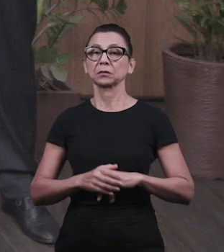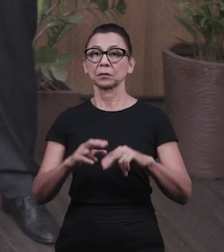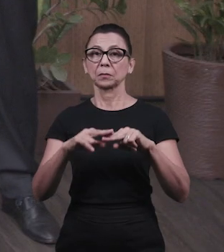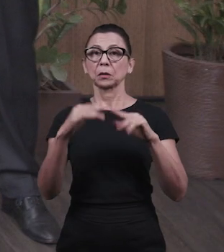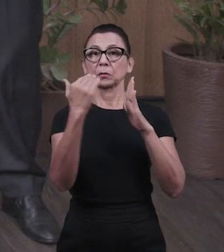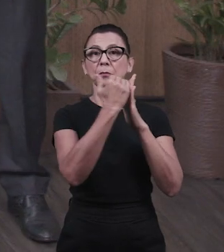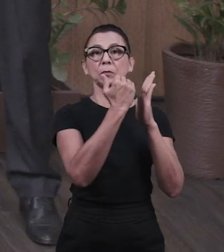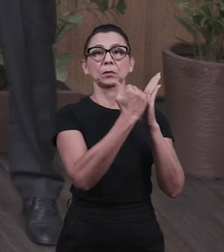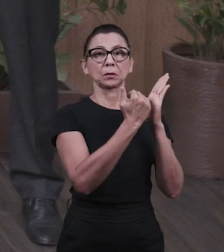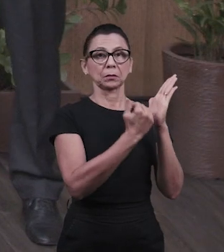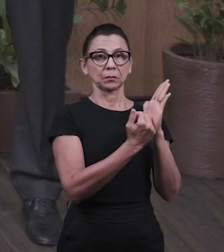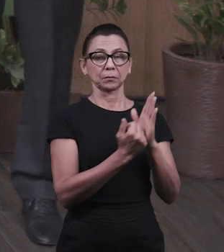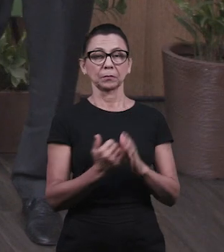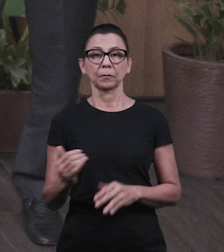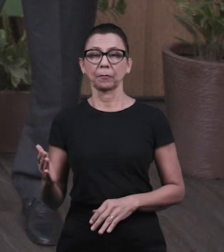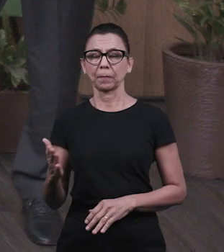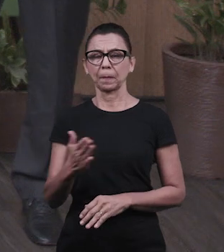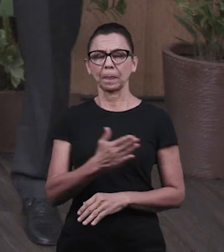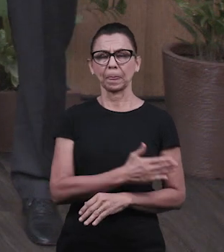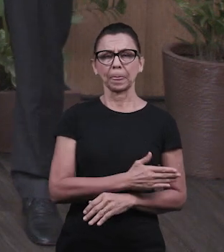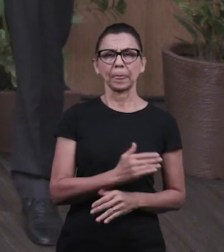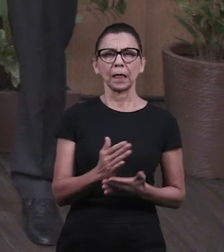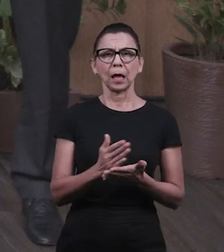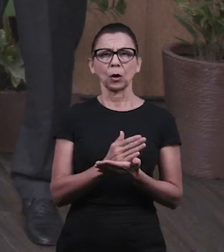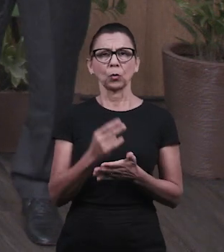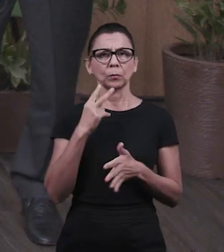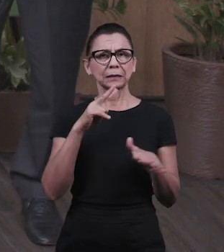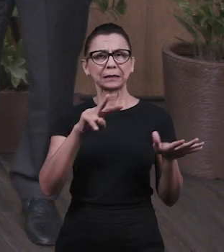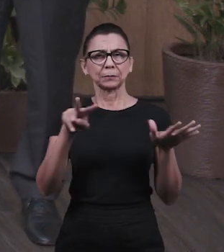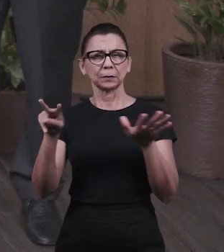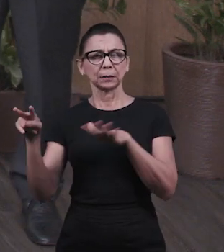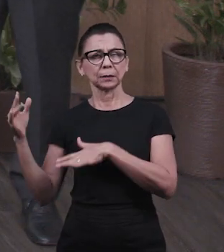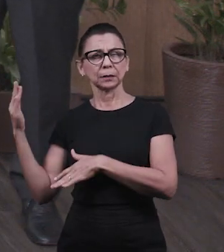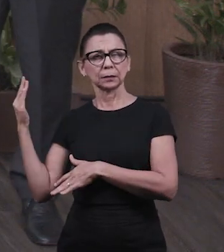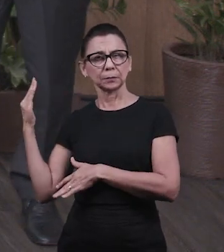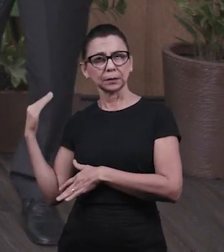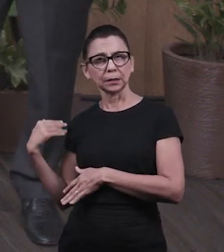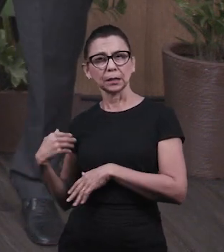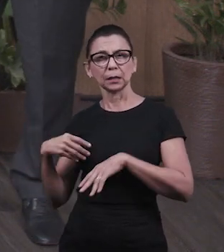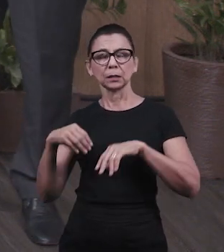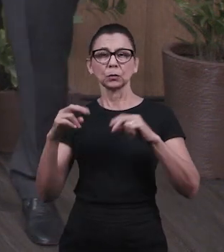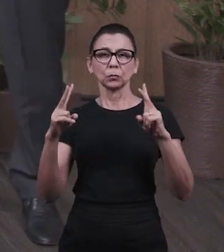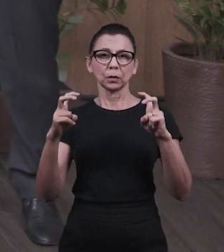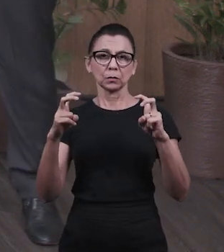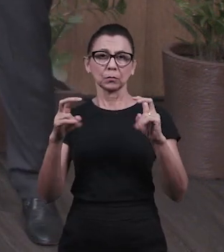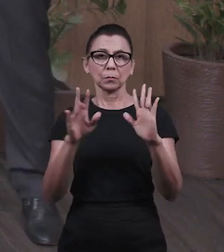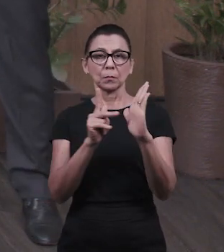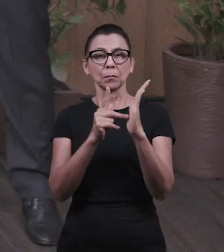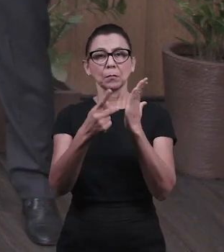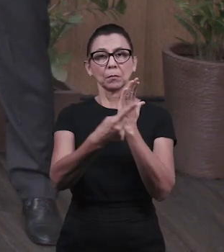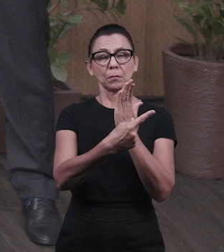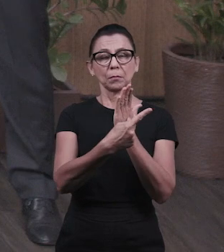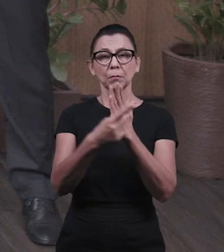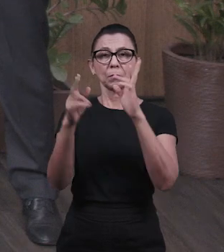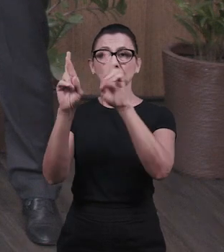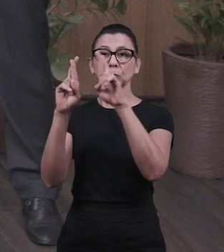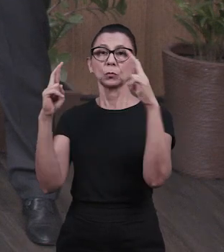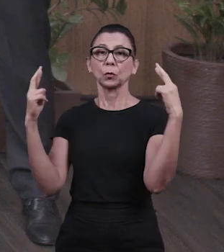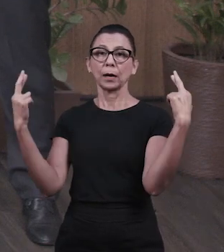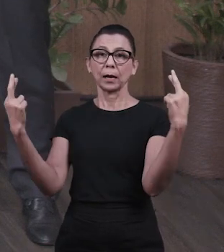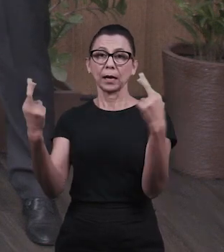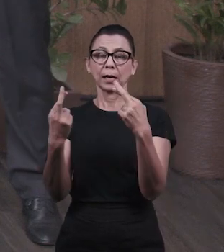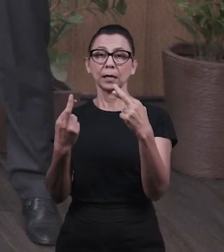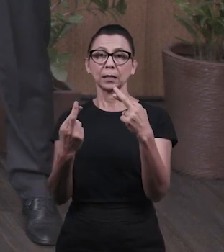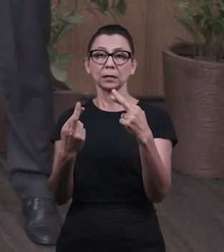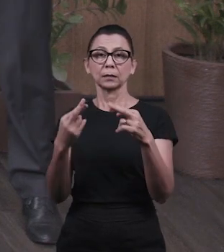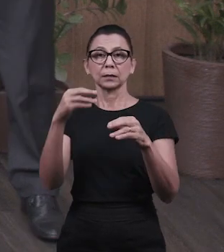программу. Аминь, слава Господу». На прошлой неделе мы поговорили о темах, притчах о